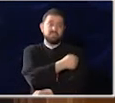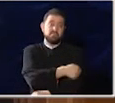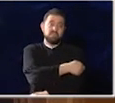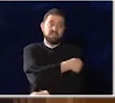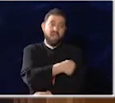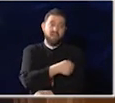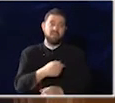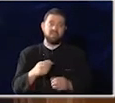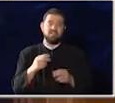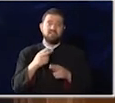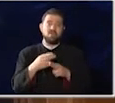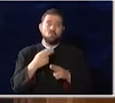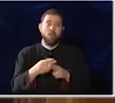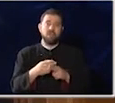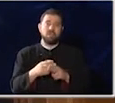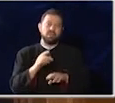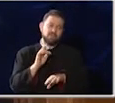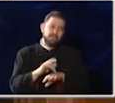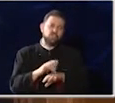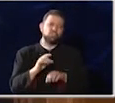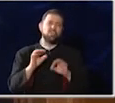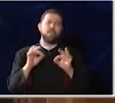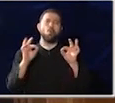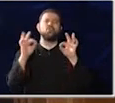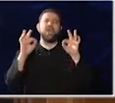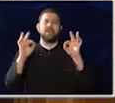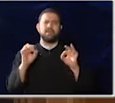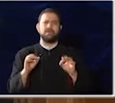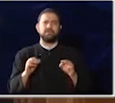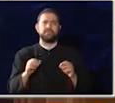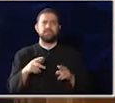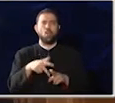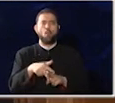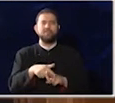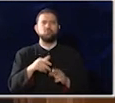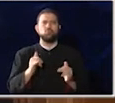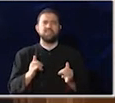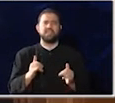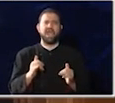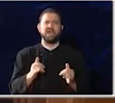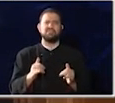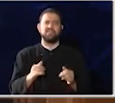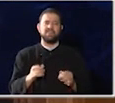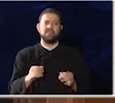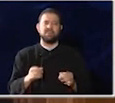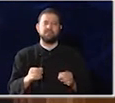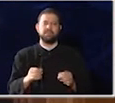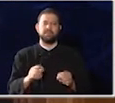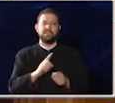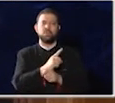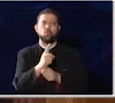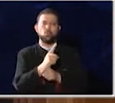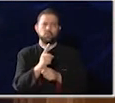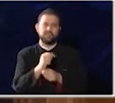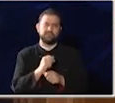nu? De fapt, medicina modernă, contemporană, ocupându-se de astfel de realități,